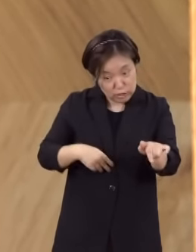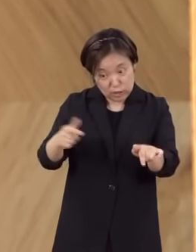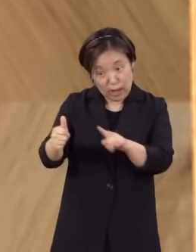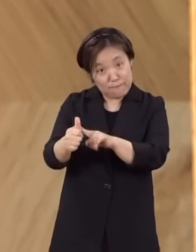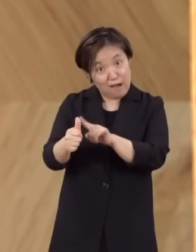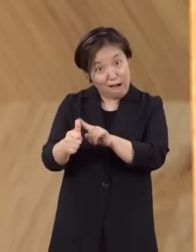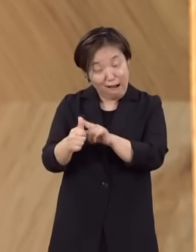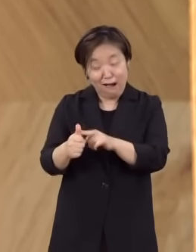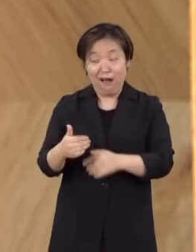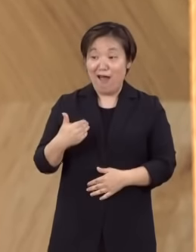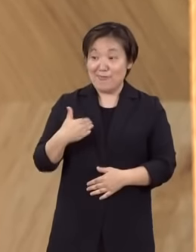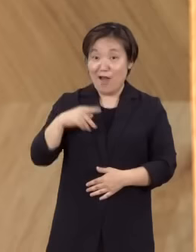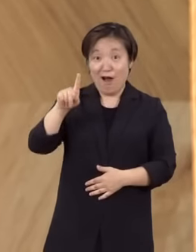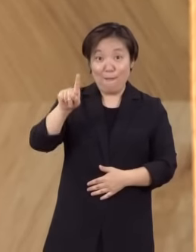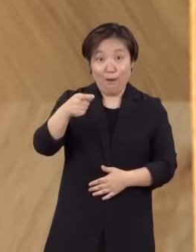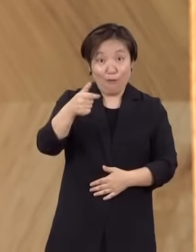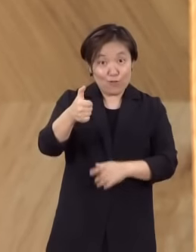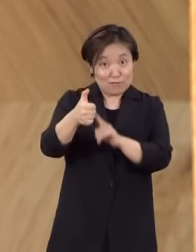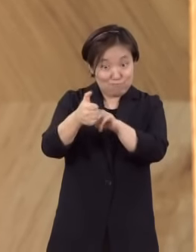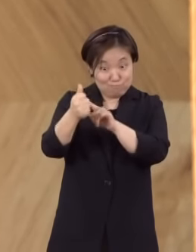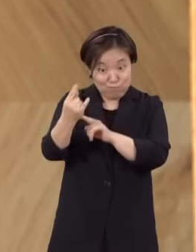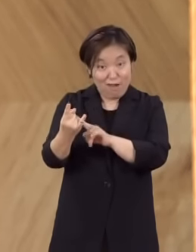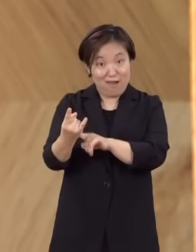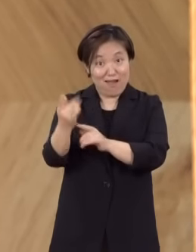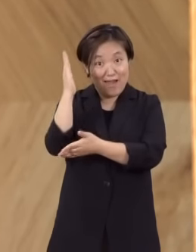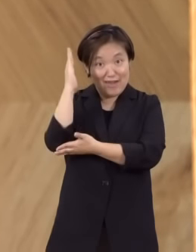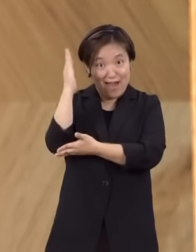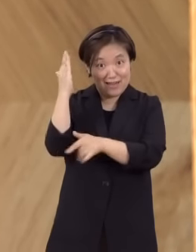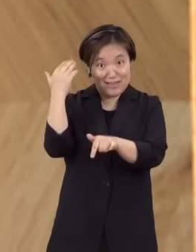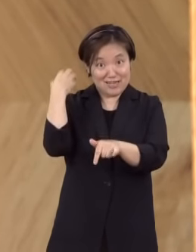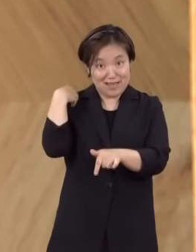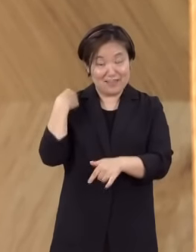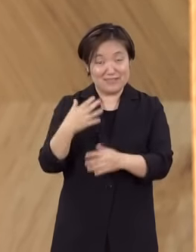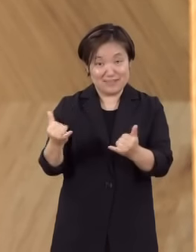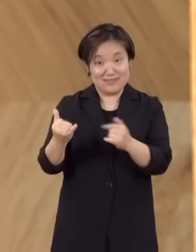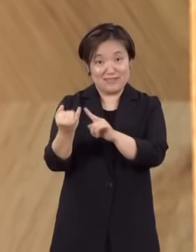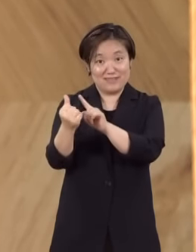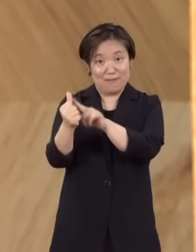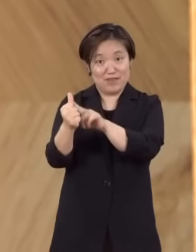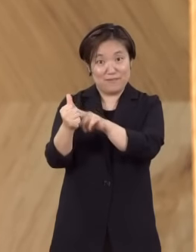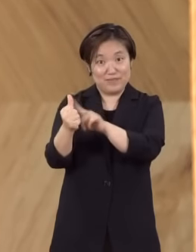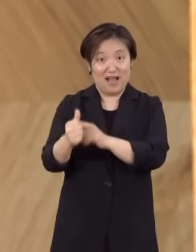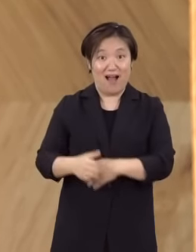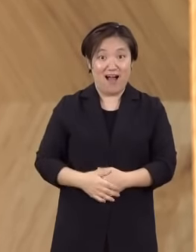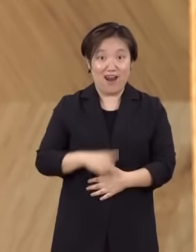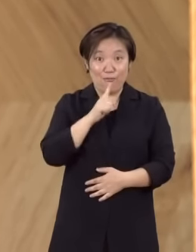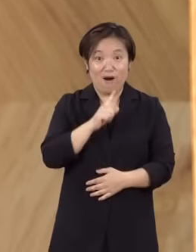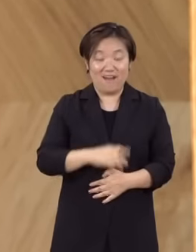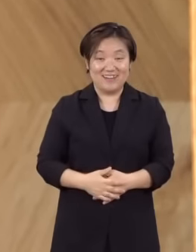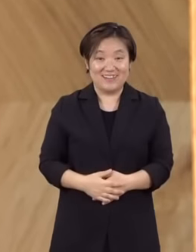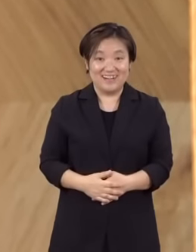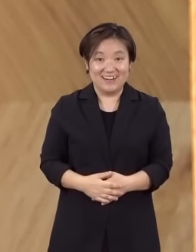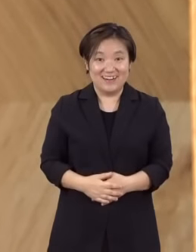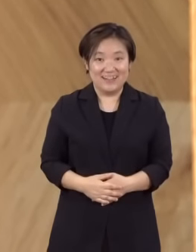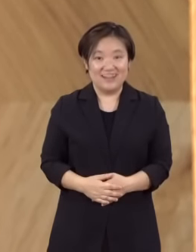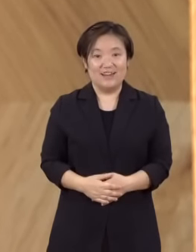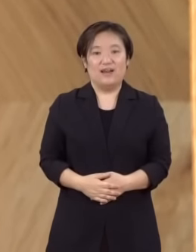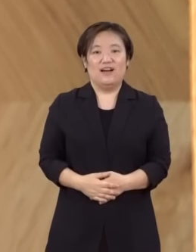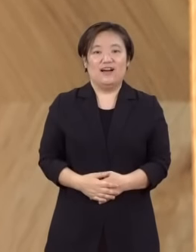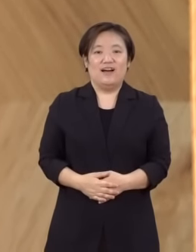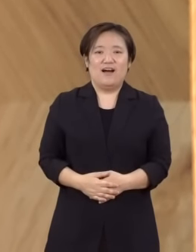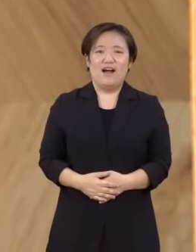이야기 주인공 당사자입니다 아 그 진장 얘기해 주셨으면 같이 이렇게 어 봤을 때 스님 제가